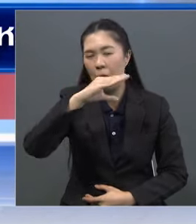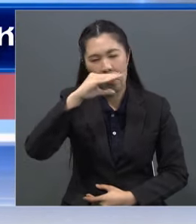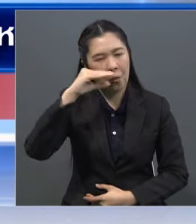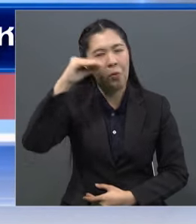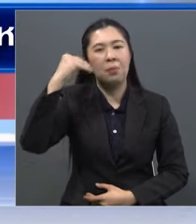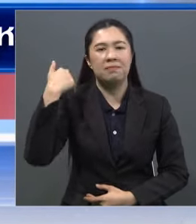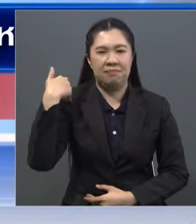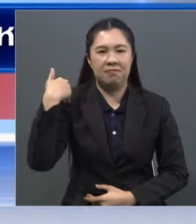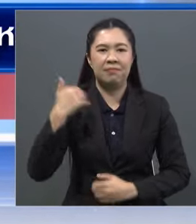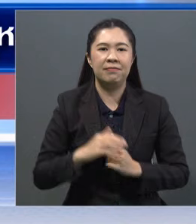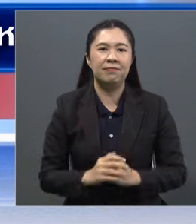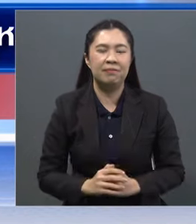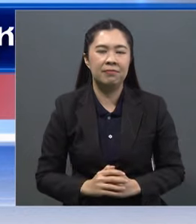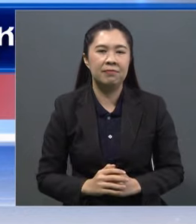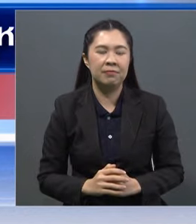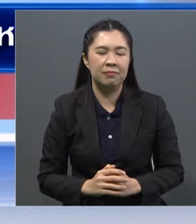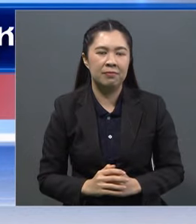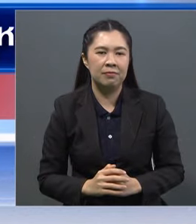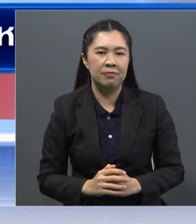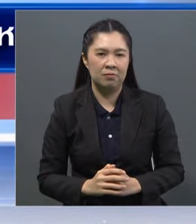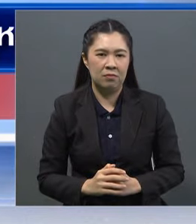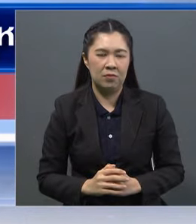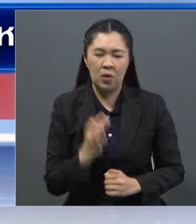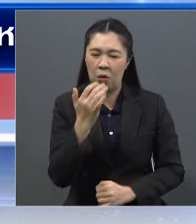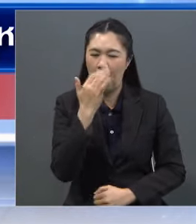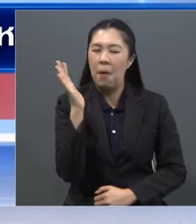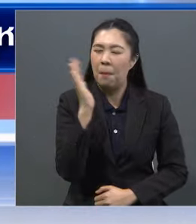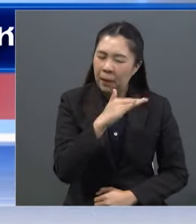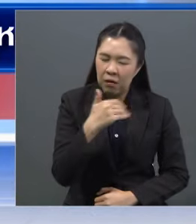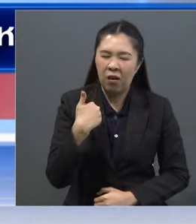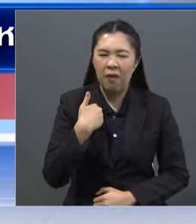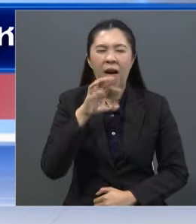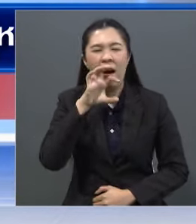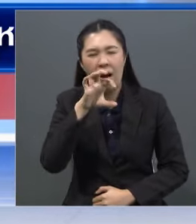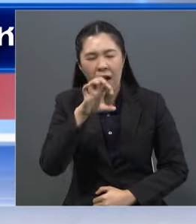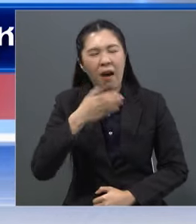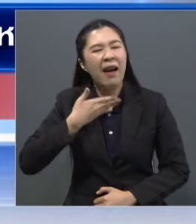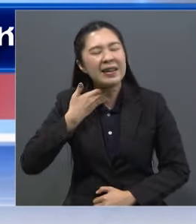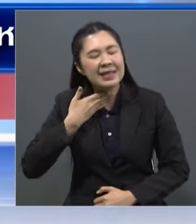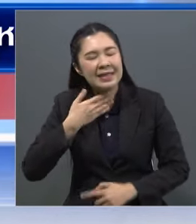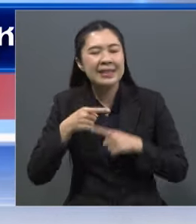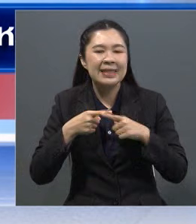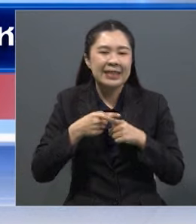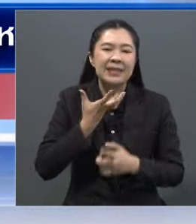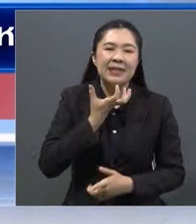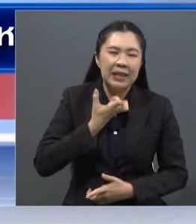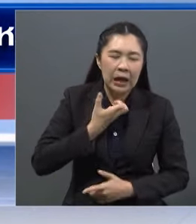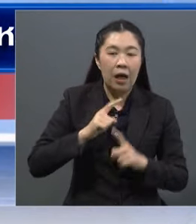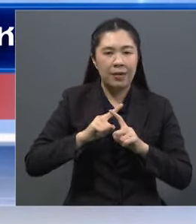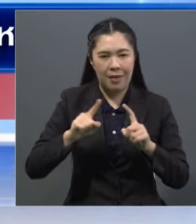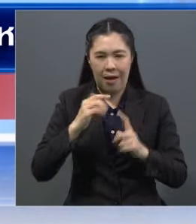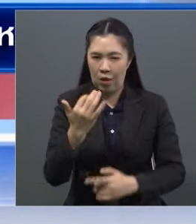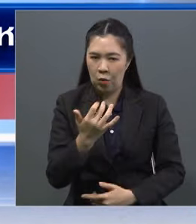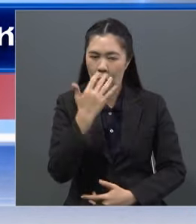คะแล้วก็ไม่ได้มีผลให้แบบถ้าเหม็นเนี่ยมันก็จะไอจะจามจะระคายเคืองใช่ไหมคะแต่อันนี้จะไม่เกิดอาการ